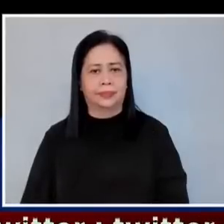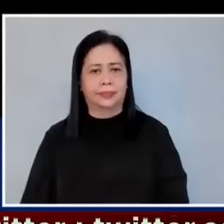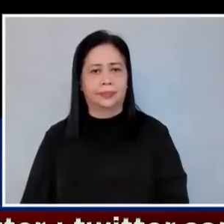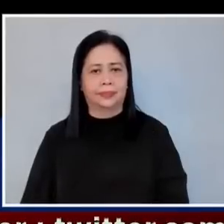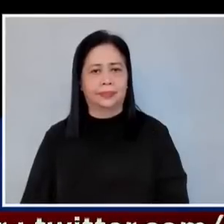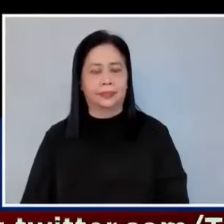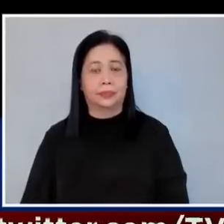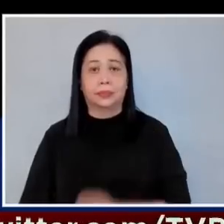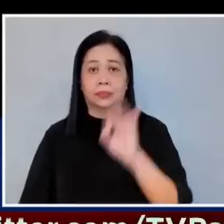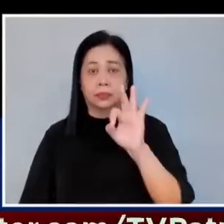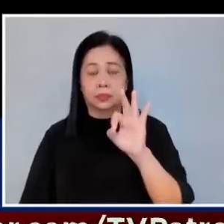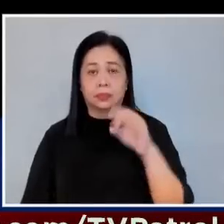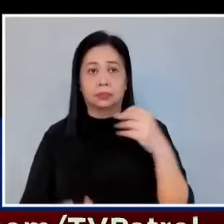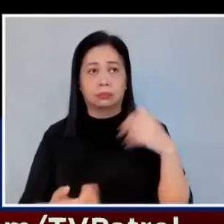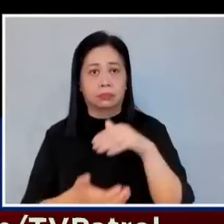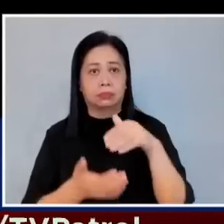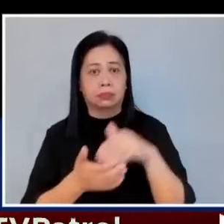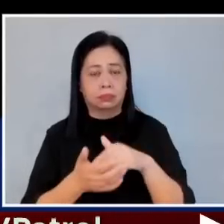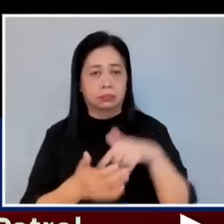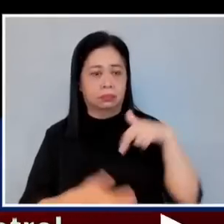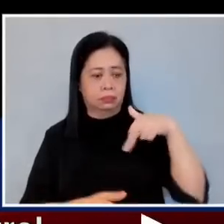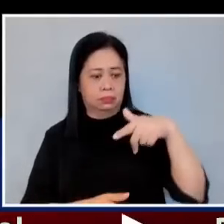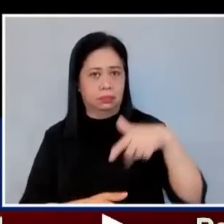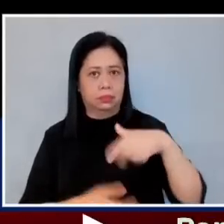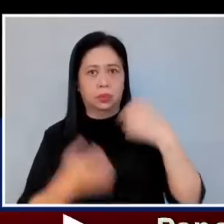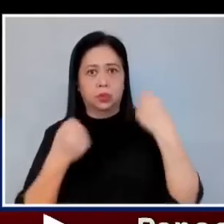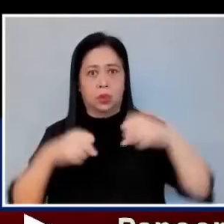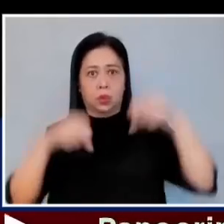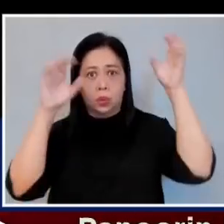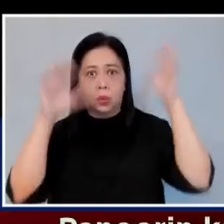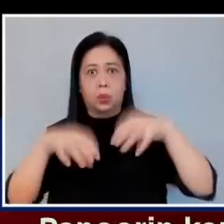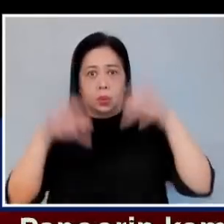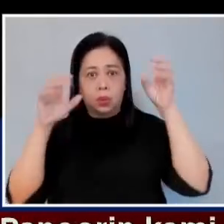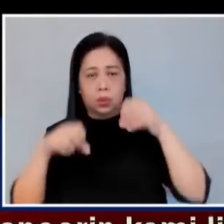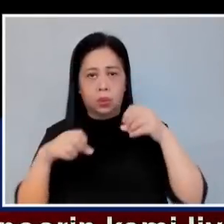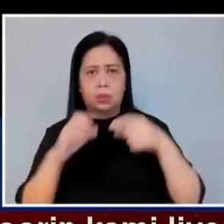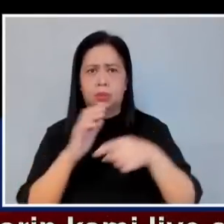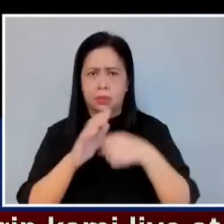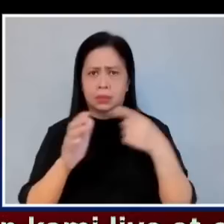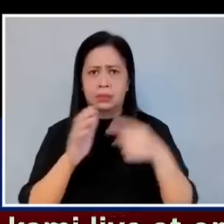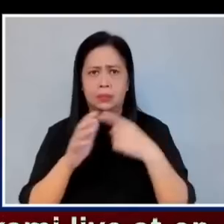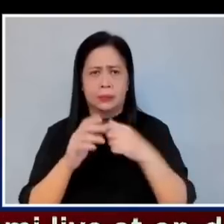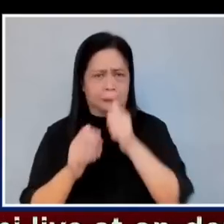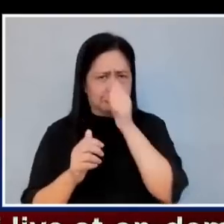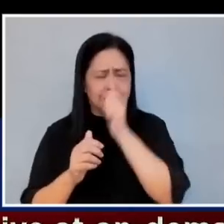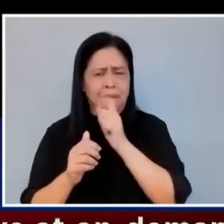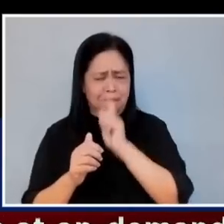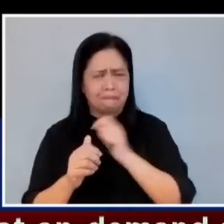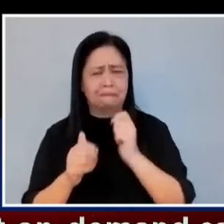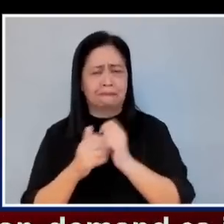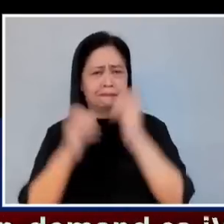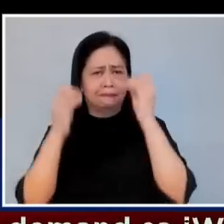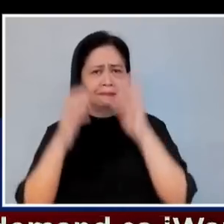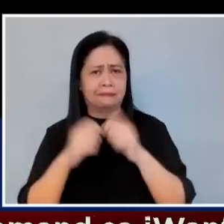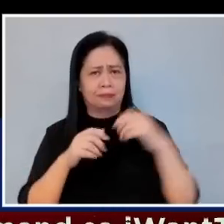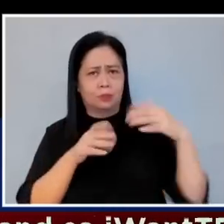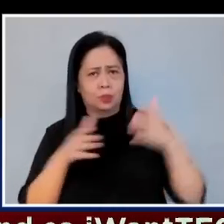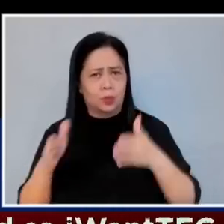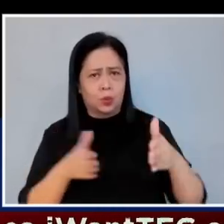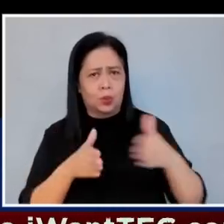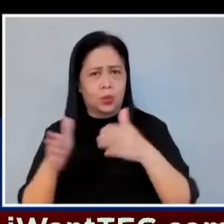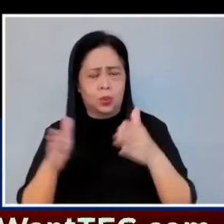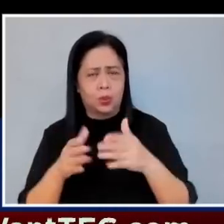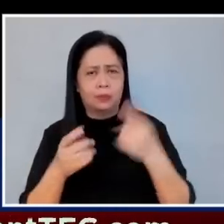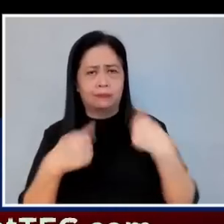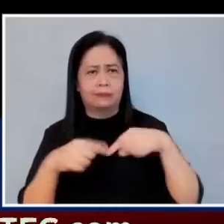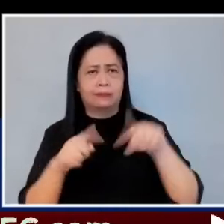Kapag naabutan sa gitna ng lakad ng malakas na ulan, may mga pagkakataon na sinusuong na lang ng mga guro ang mga ilog para marating